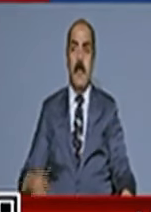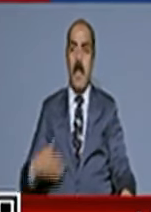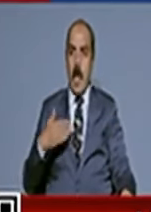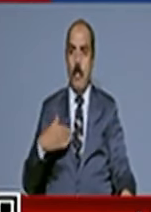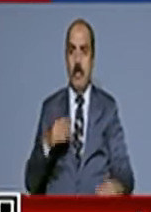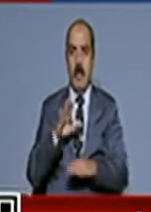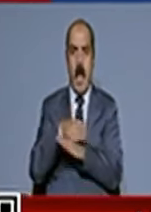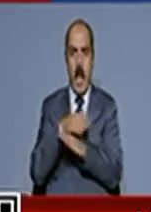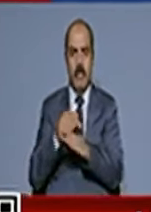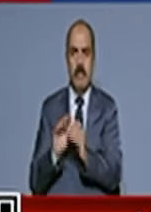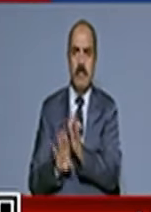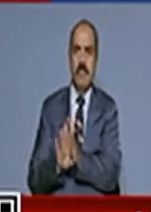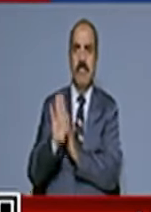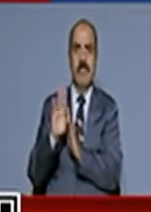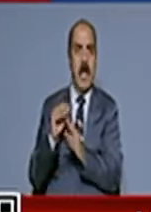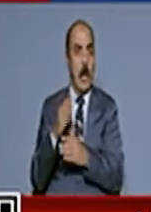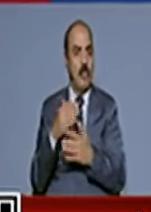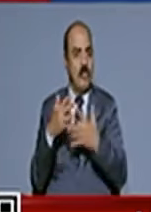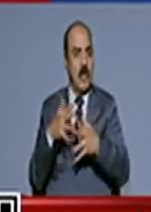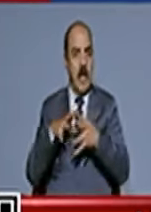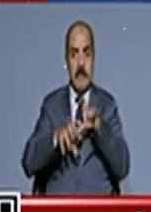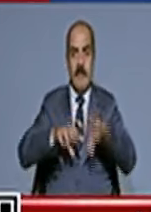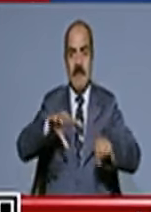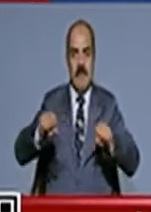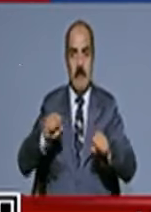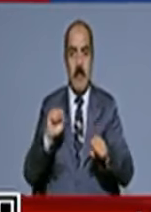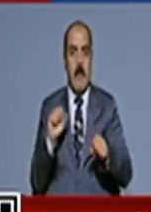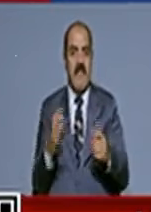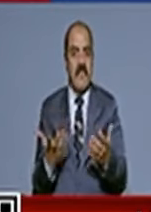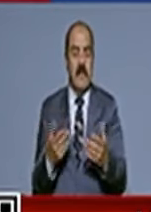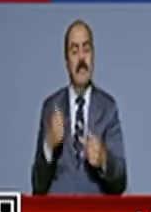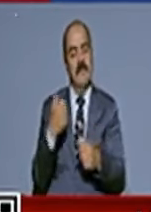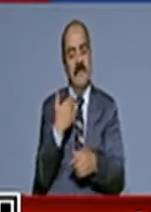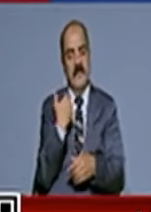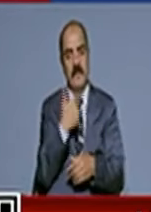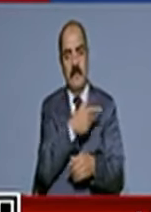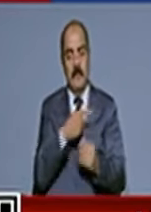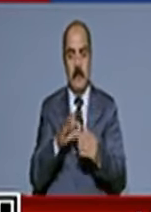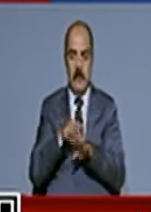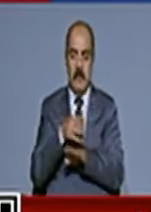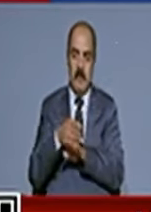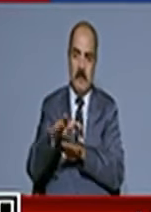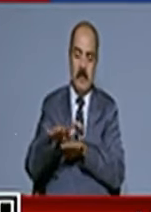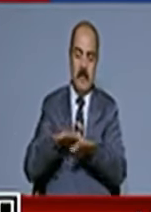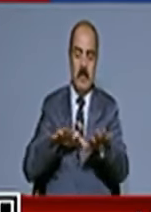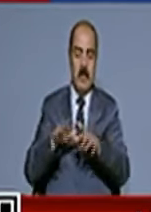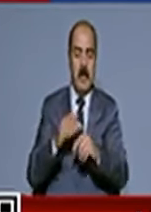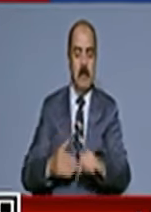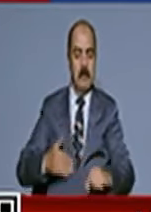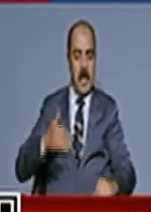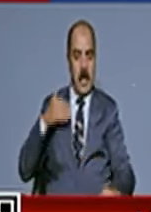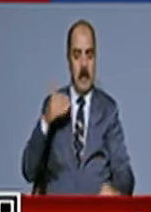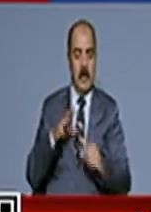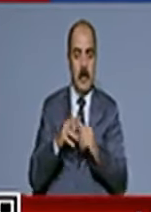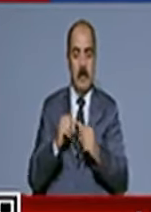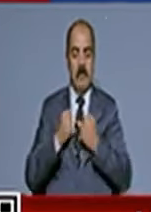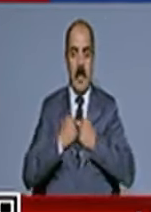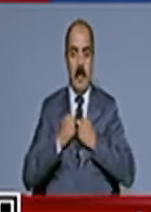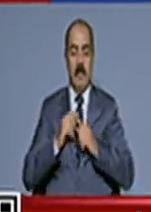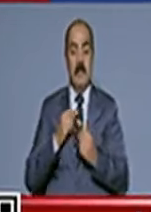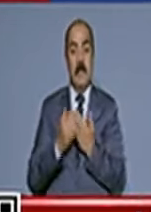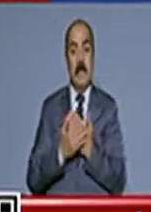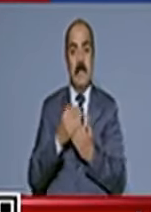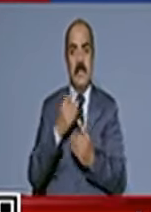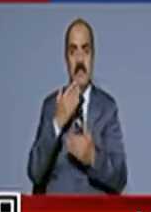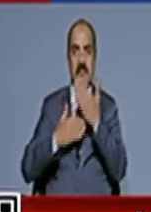التنمية الاقتصادية والاجتماعية، ويساهم في زيادة الاعتماد على الطاقة الجديدة